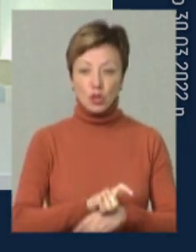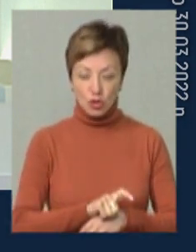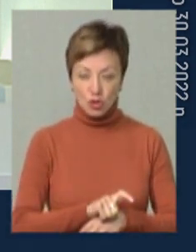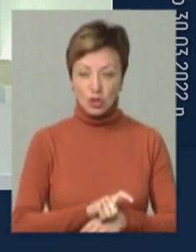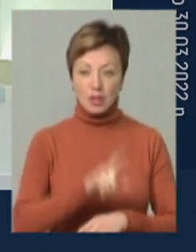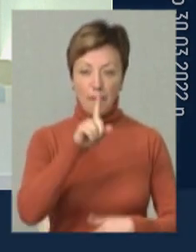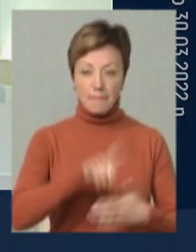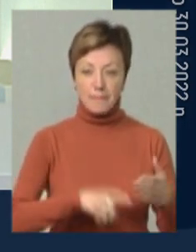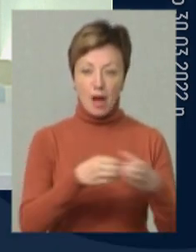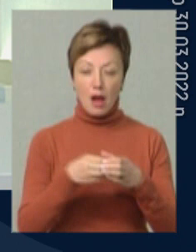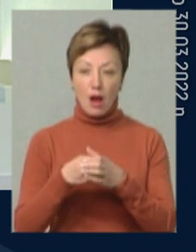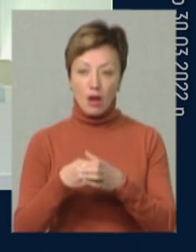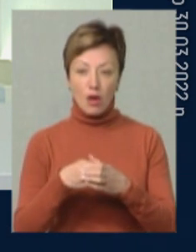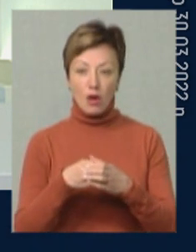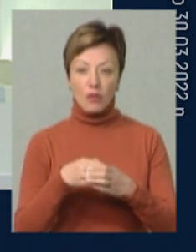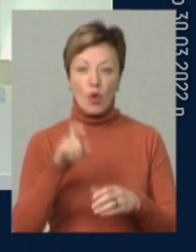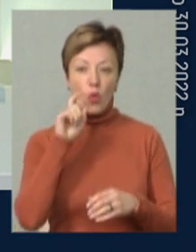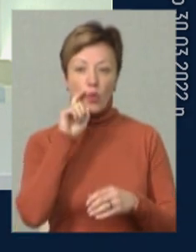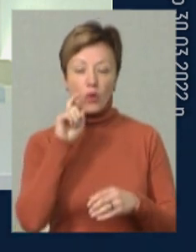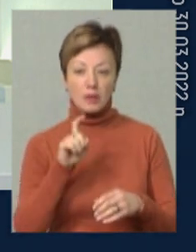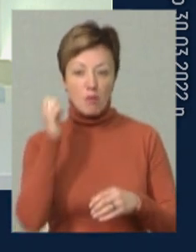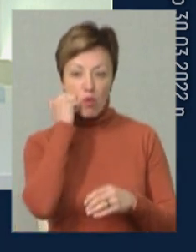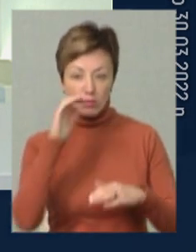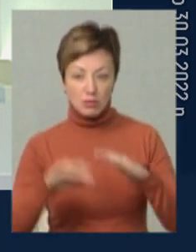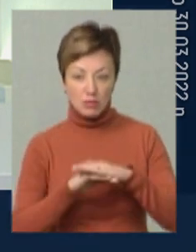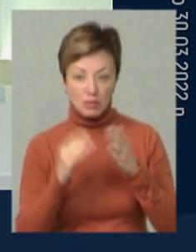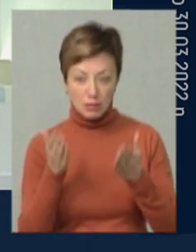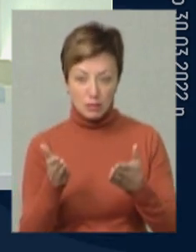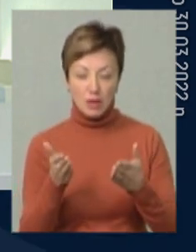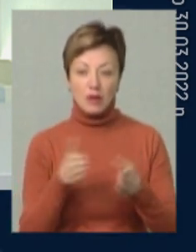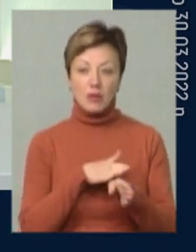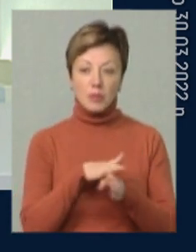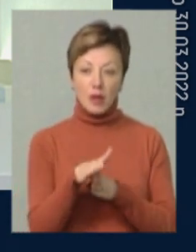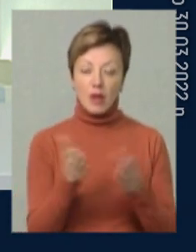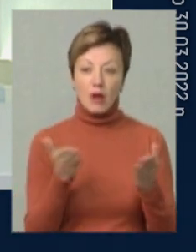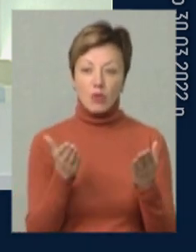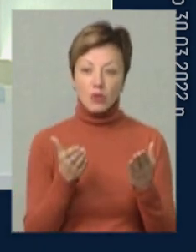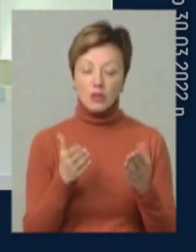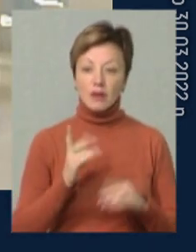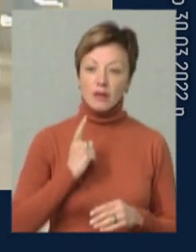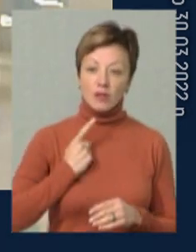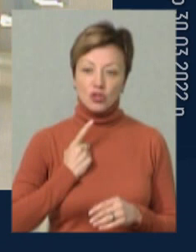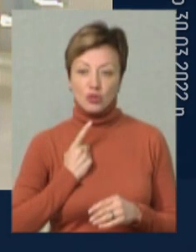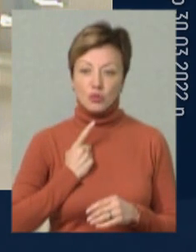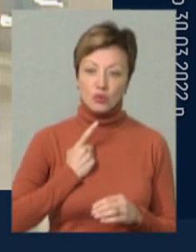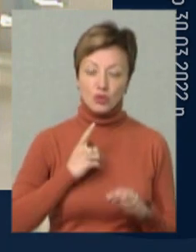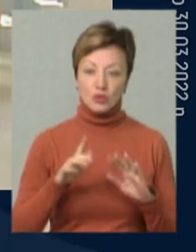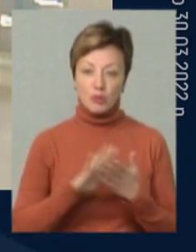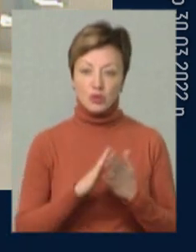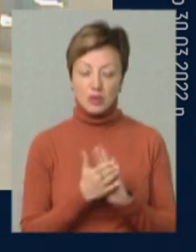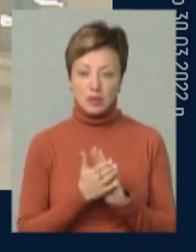більшість парафій УПЦ, вони все ще дотримуються якоїсь вичікуючої позиції.